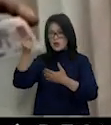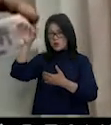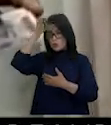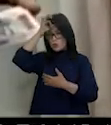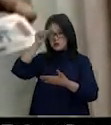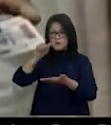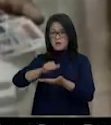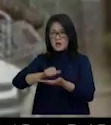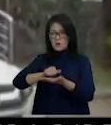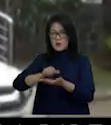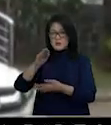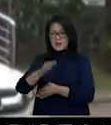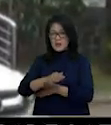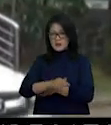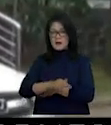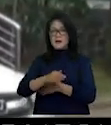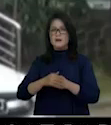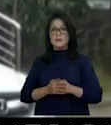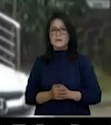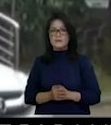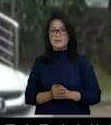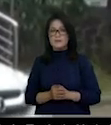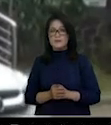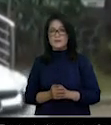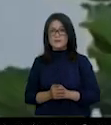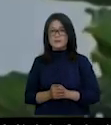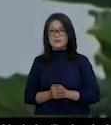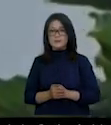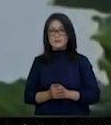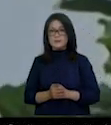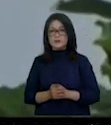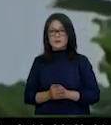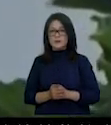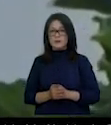Selatan. Dari Pekalongan, Jawa Tengah, Suryono Soekarno, iNews, melaporkan.